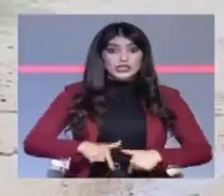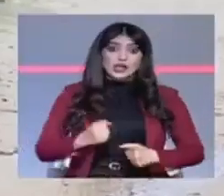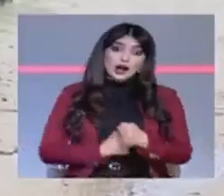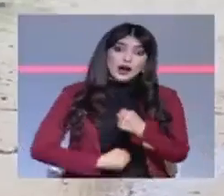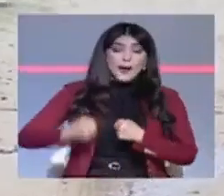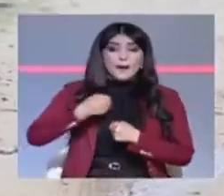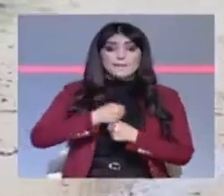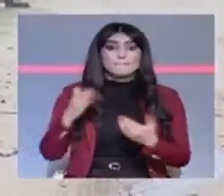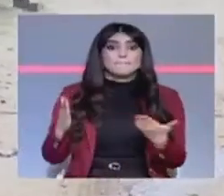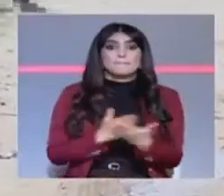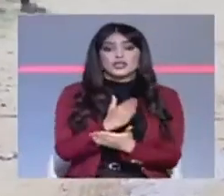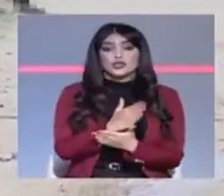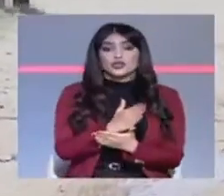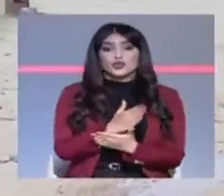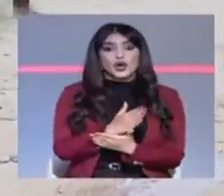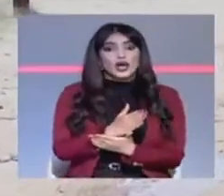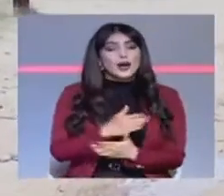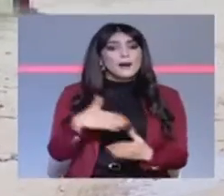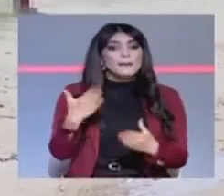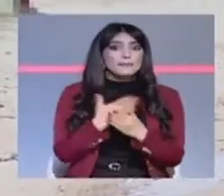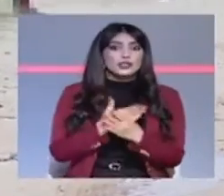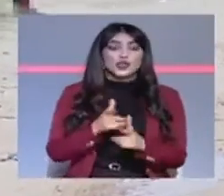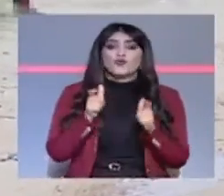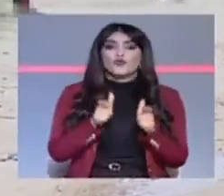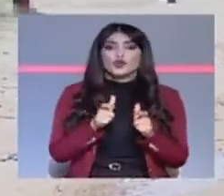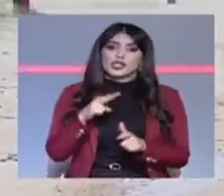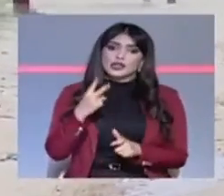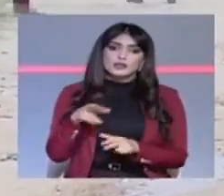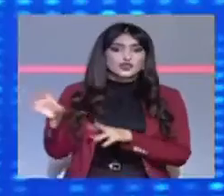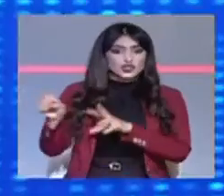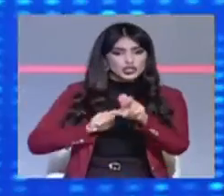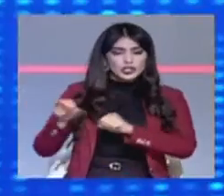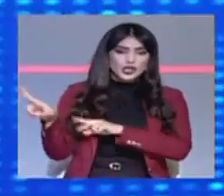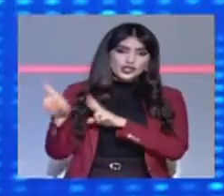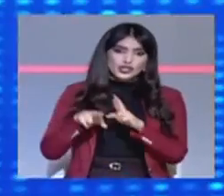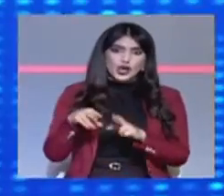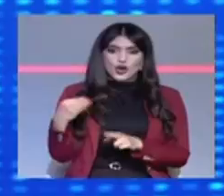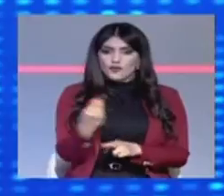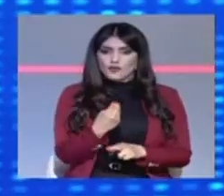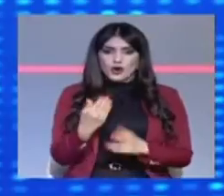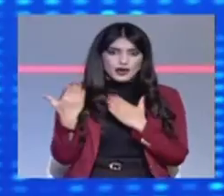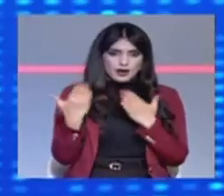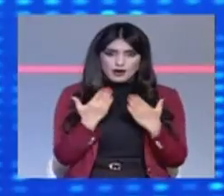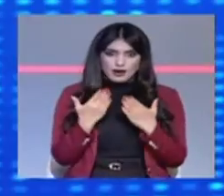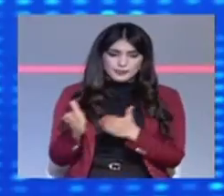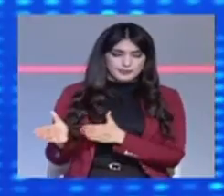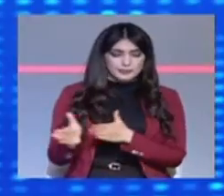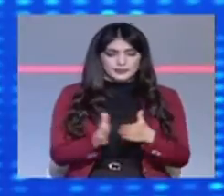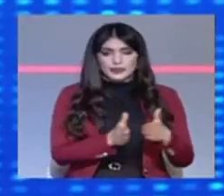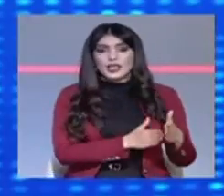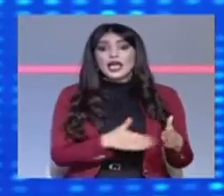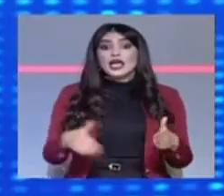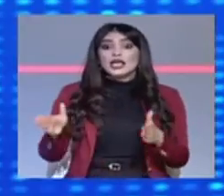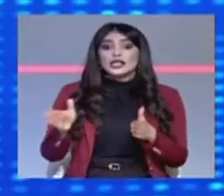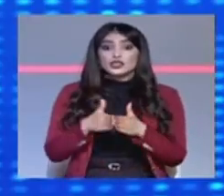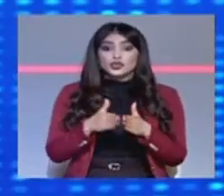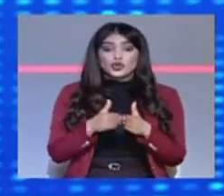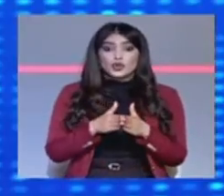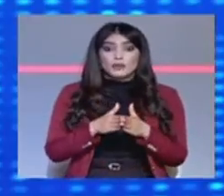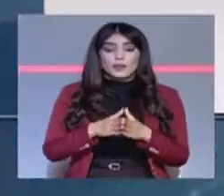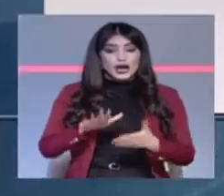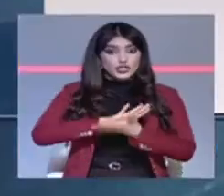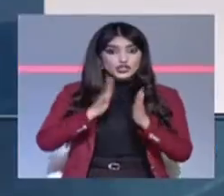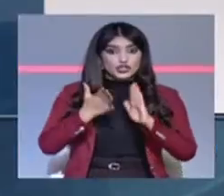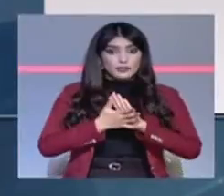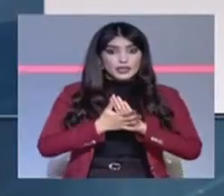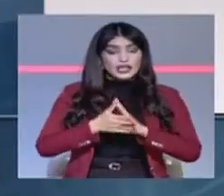مشروع مدرسه الفرصه الثانيه لاستقطاب ينفي تلميذا هذا وطالبت الرابطه التونسيه للدفاع عن حقوق الانسان